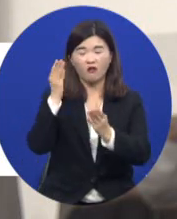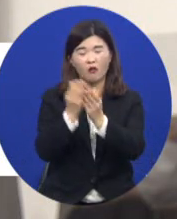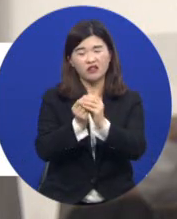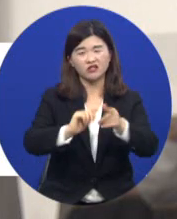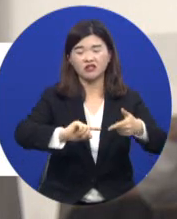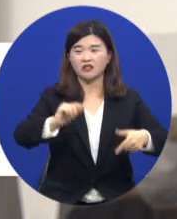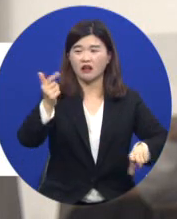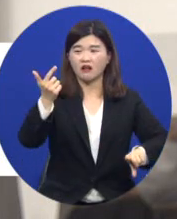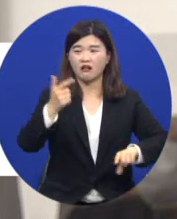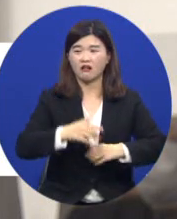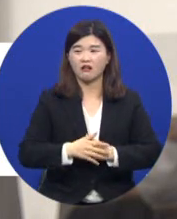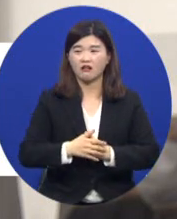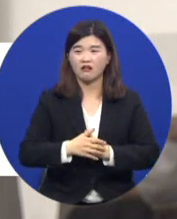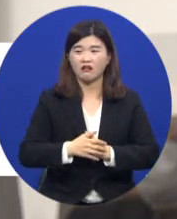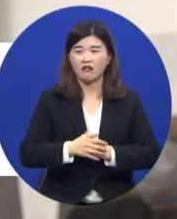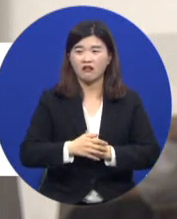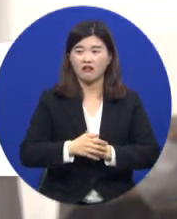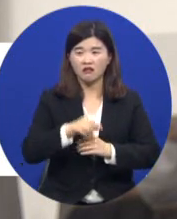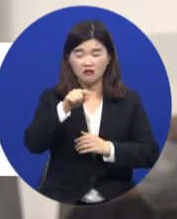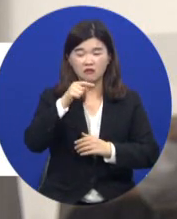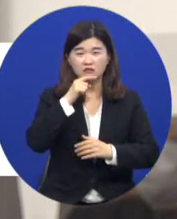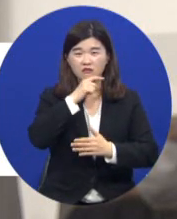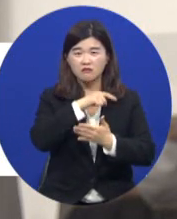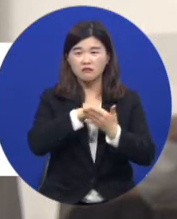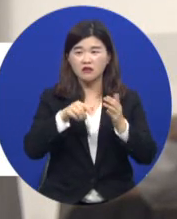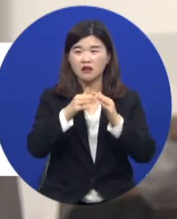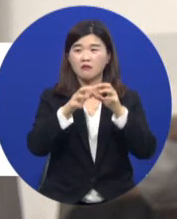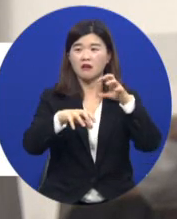의견은 완전히 다르거든요.